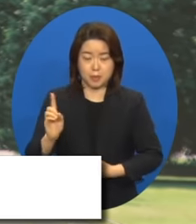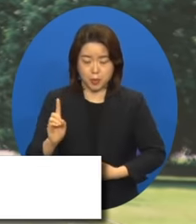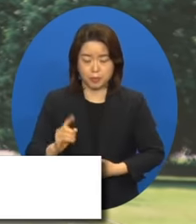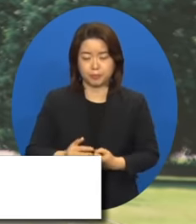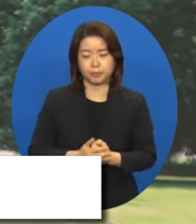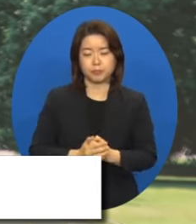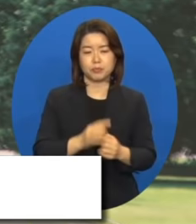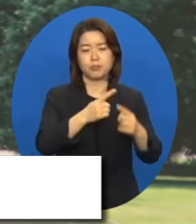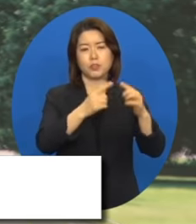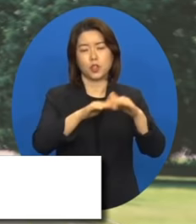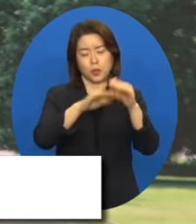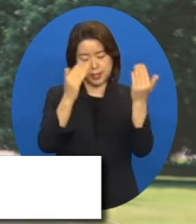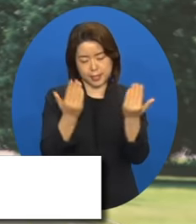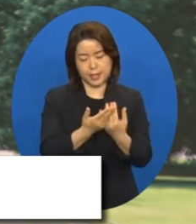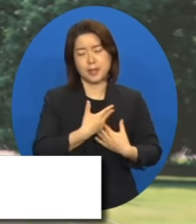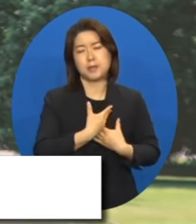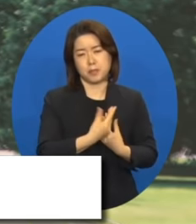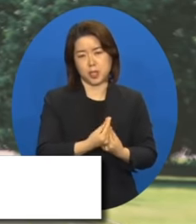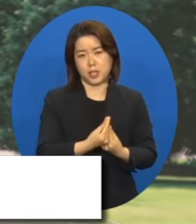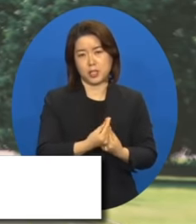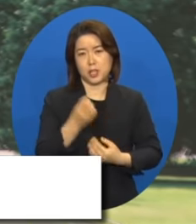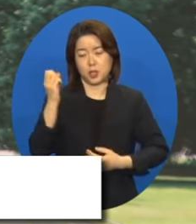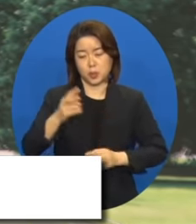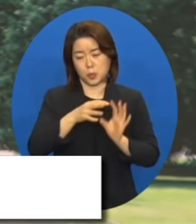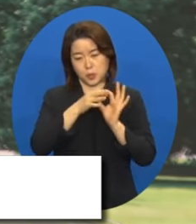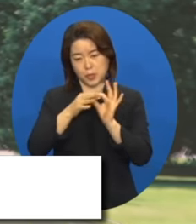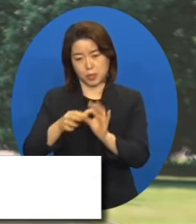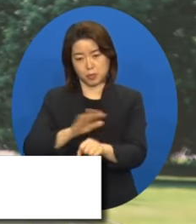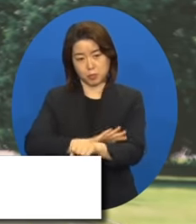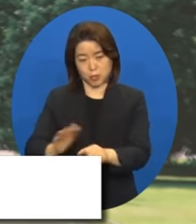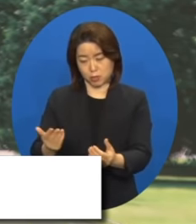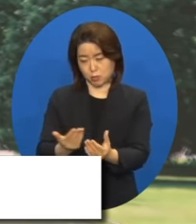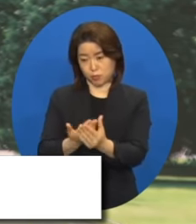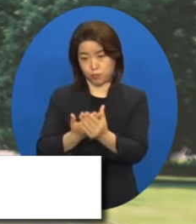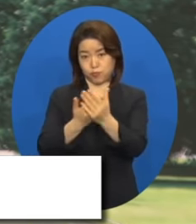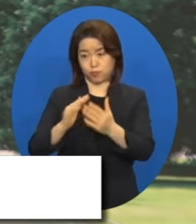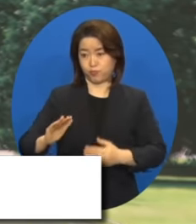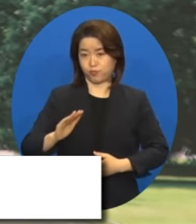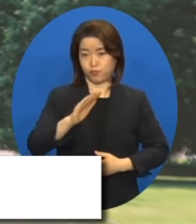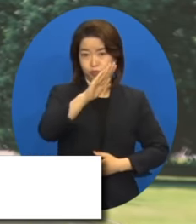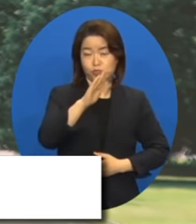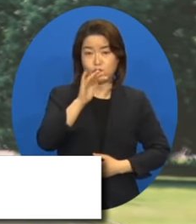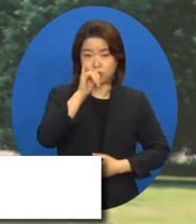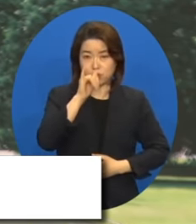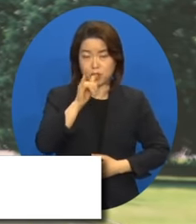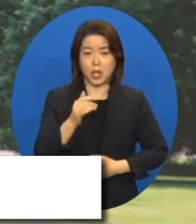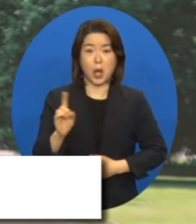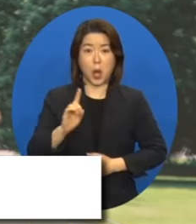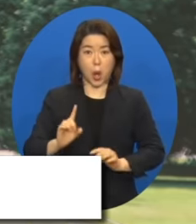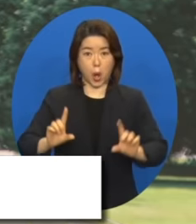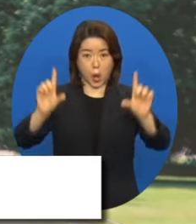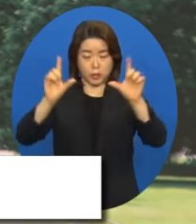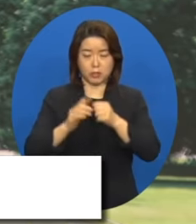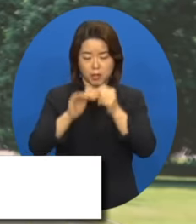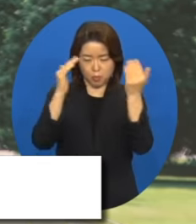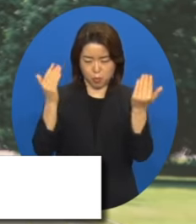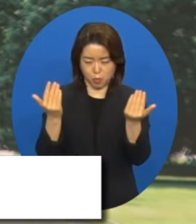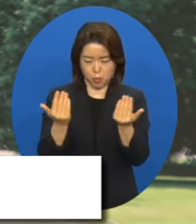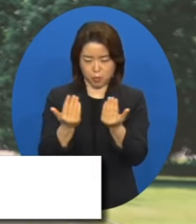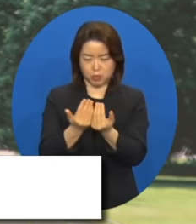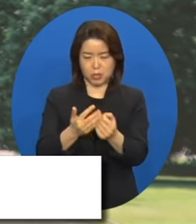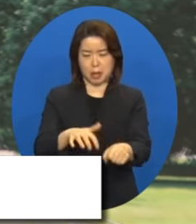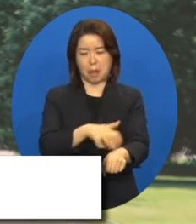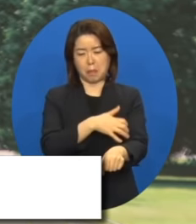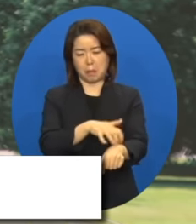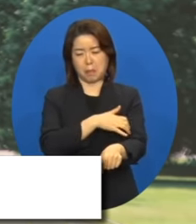다 편안하고 또 계속 잘 성장하고 있는데 갑자기 어느 날 모든 게 다 귀찮은 마음이